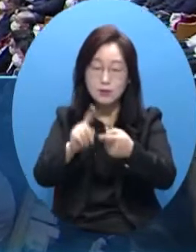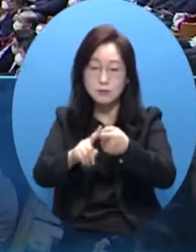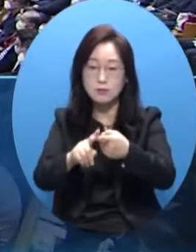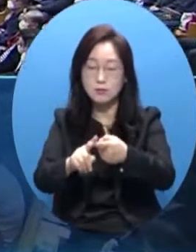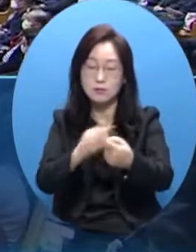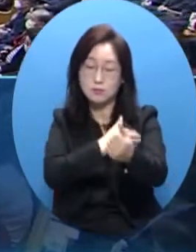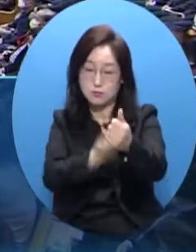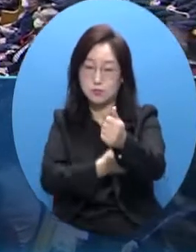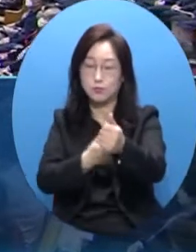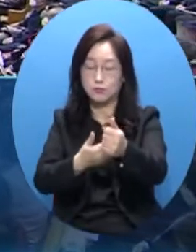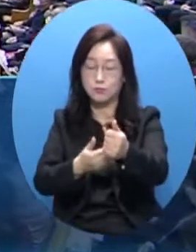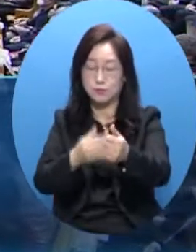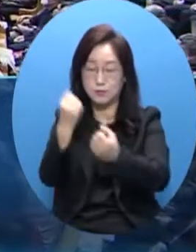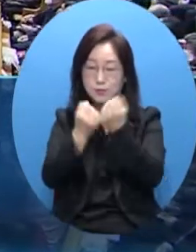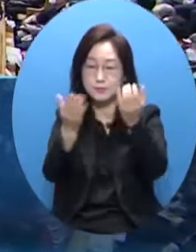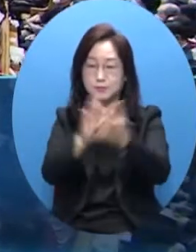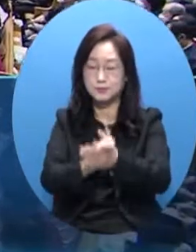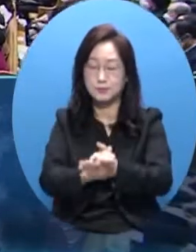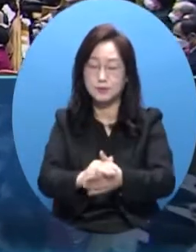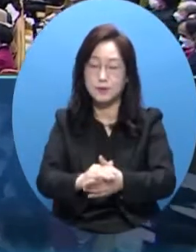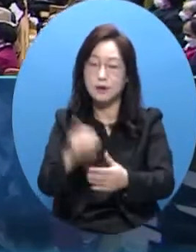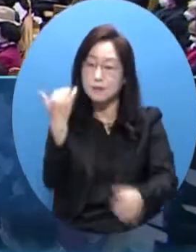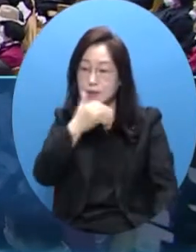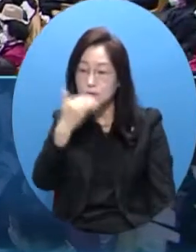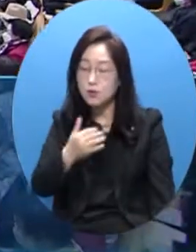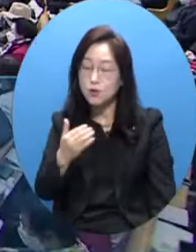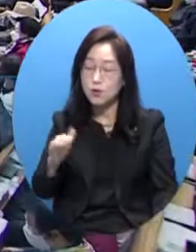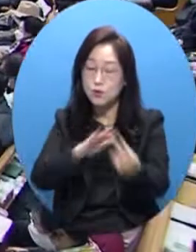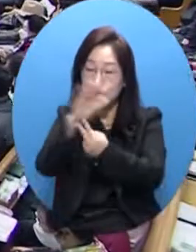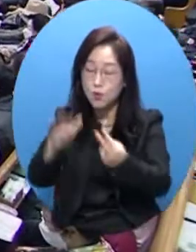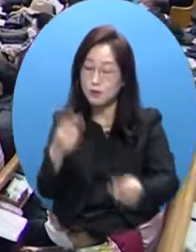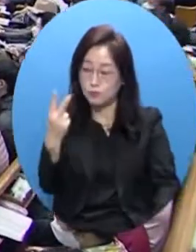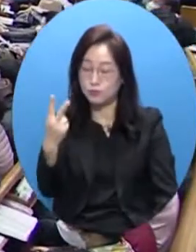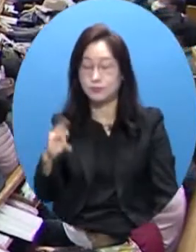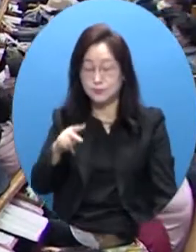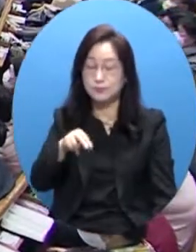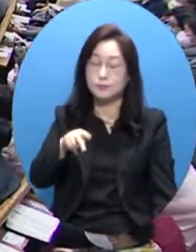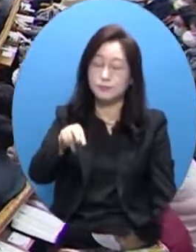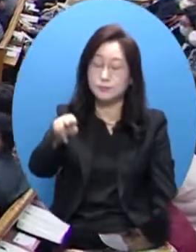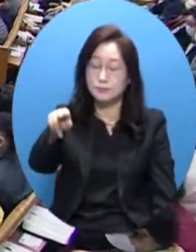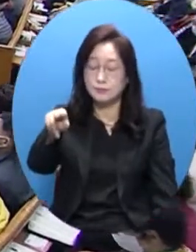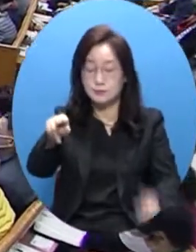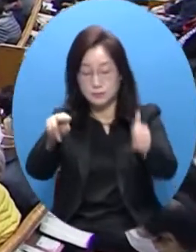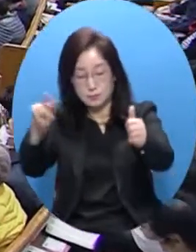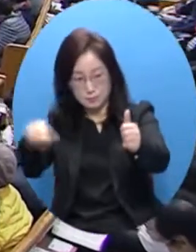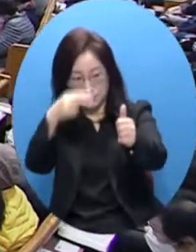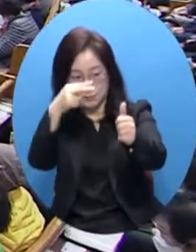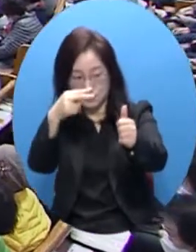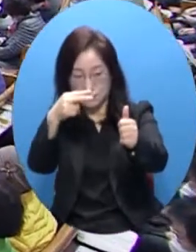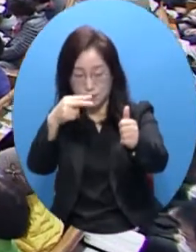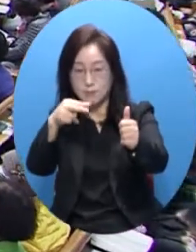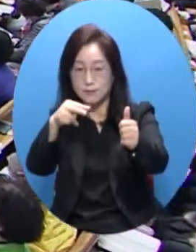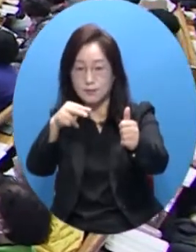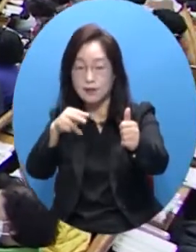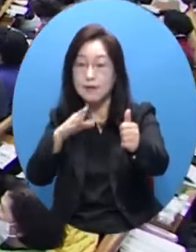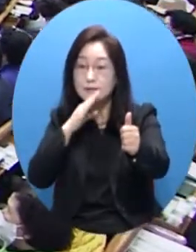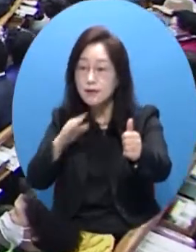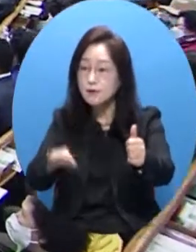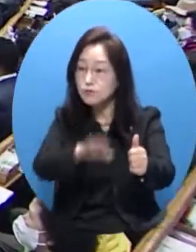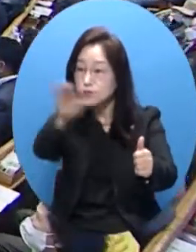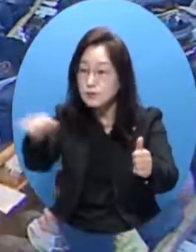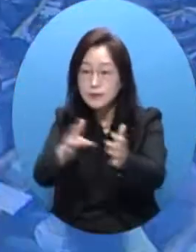요한이 기도로 올라가다가 그를 보고 발길을 멈춰섰습니다. 참된